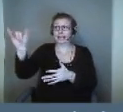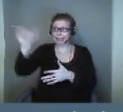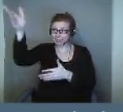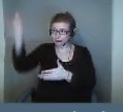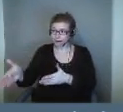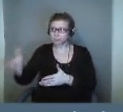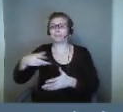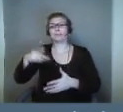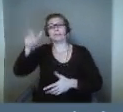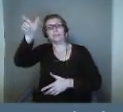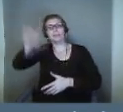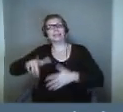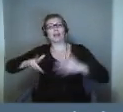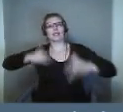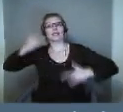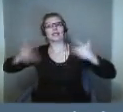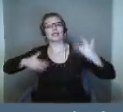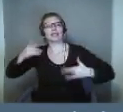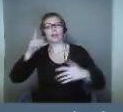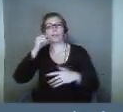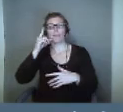Christine Lemler.